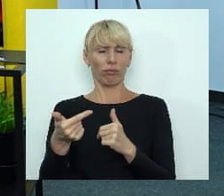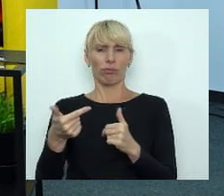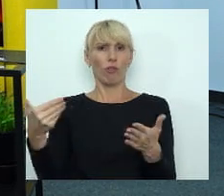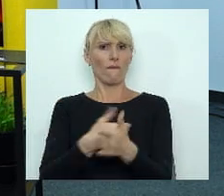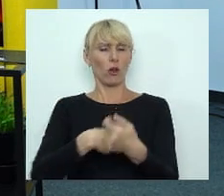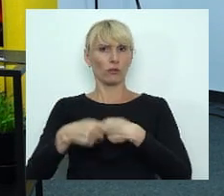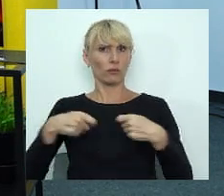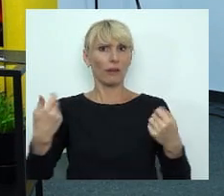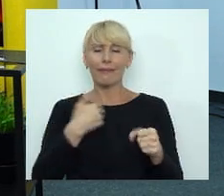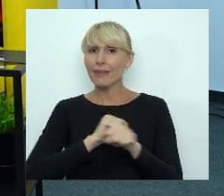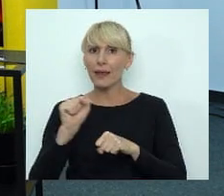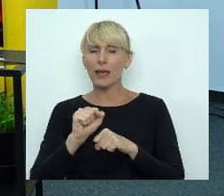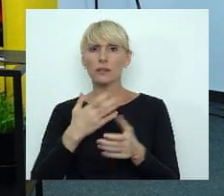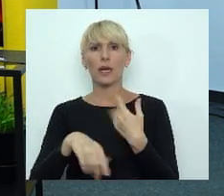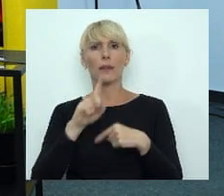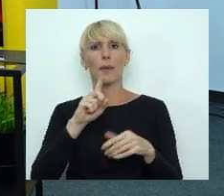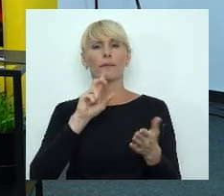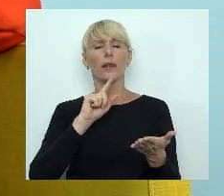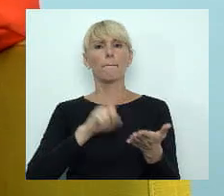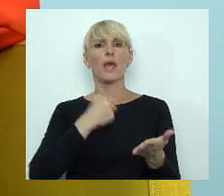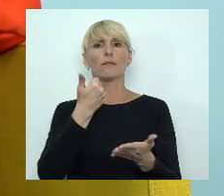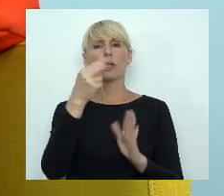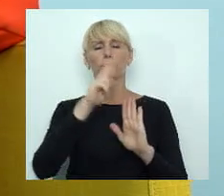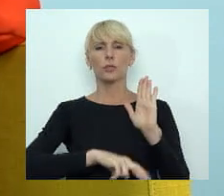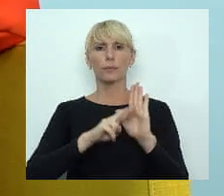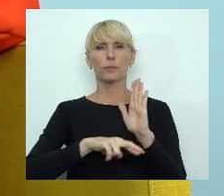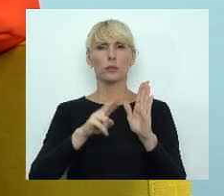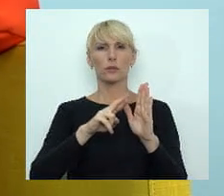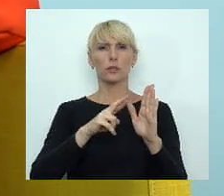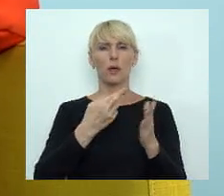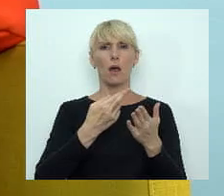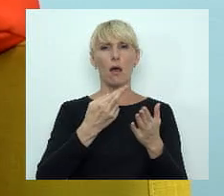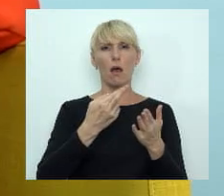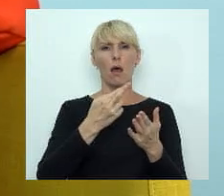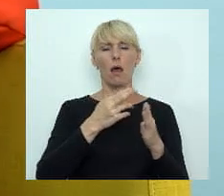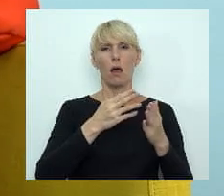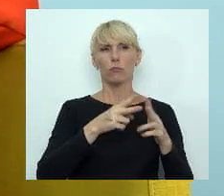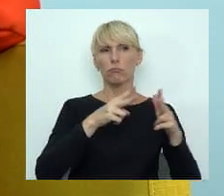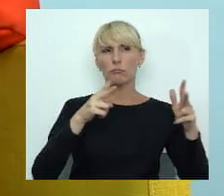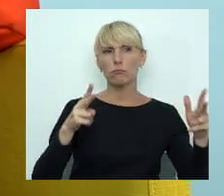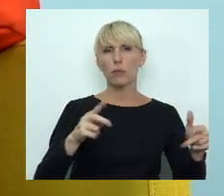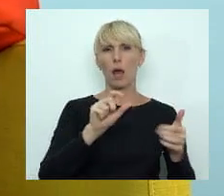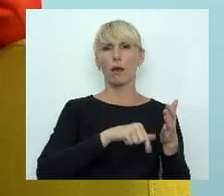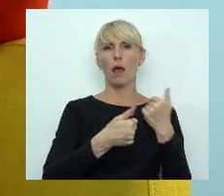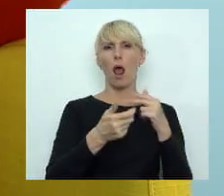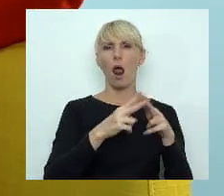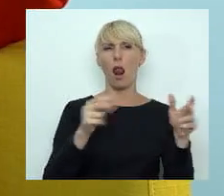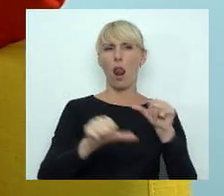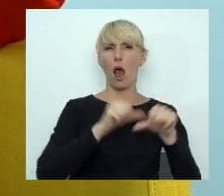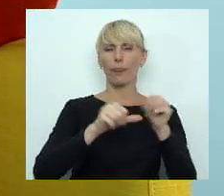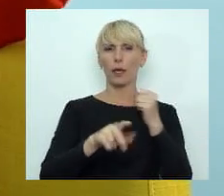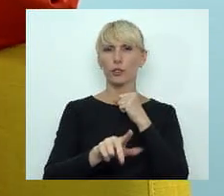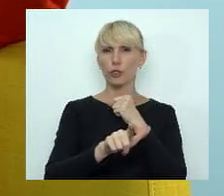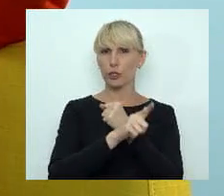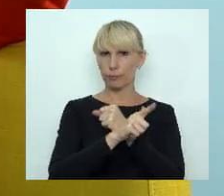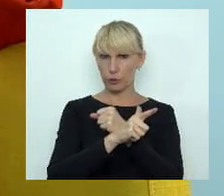Tak naprawdę pierwsze przepisy z zakresu ochrony danych to są pierwsze lat 70. Wtedy odnotowano, że po jednej stronie